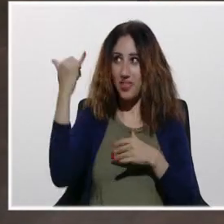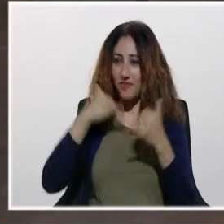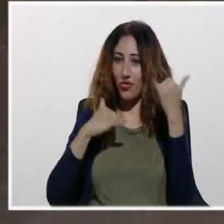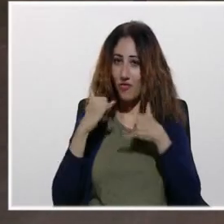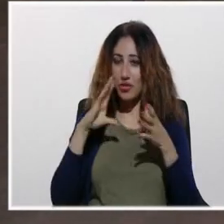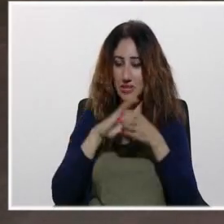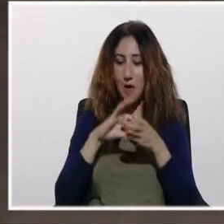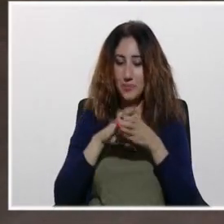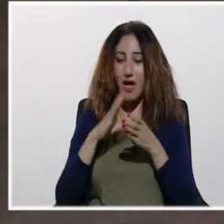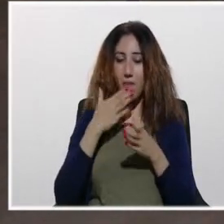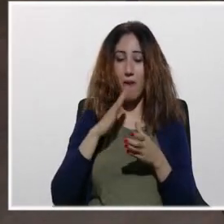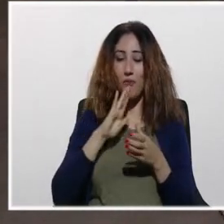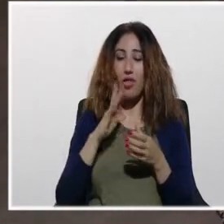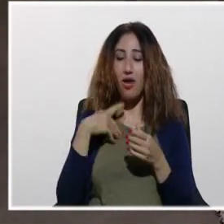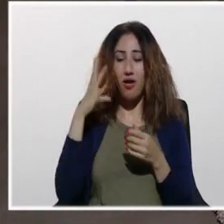احمد والله العظيم،